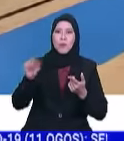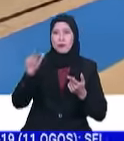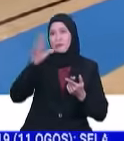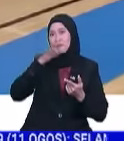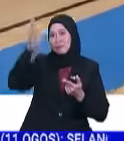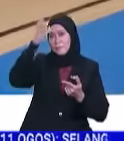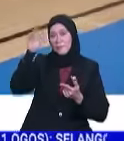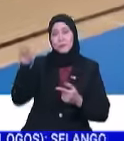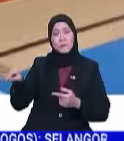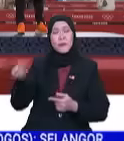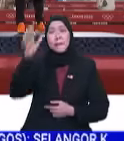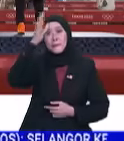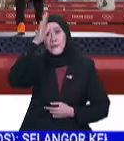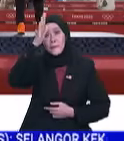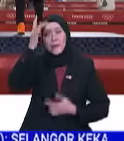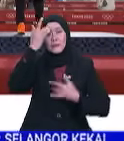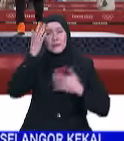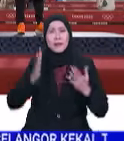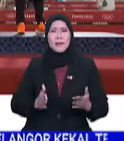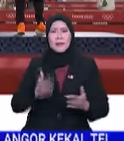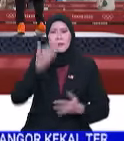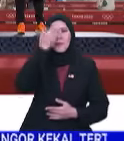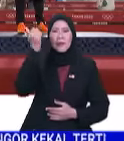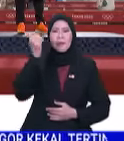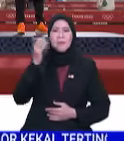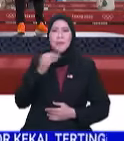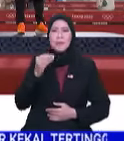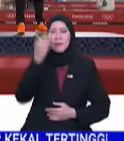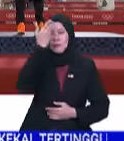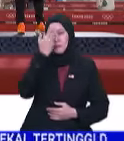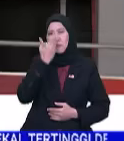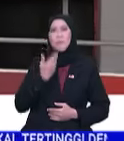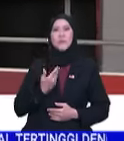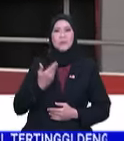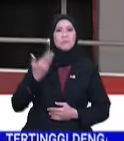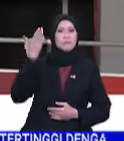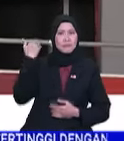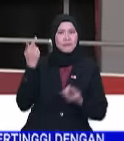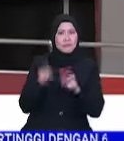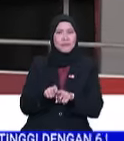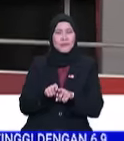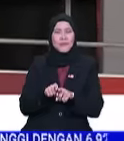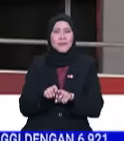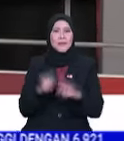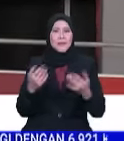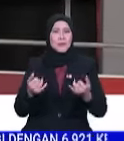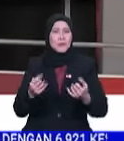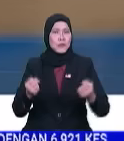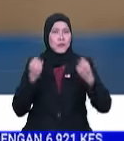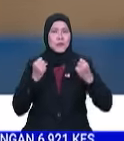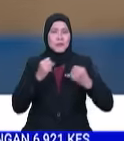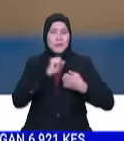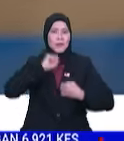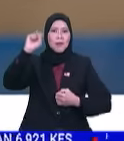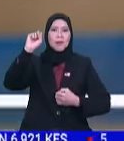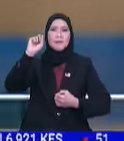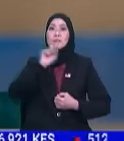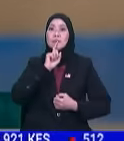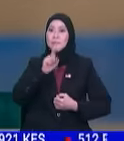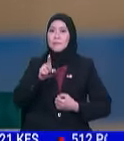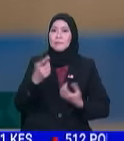Semangat bapanya yang merupakan pesakit demensia dan pernah diserang strok sebelum ini menguatkan lagi perjuangan dalam dirinya walaupun